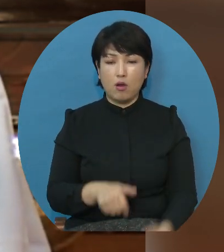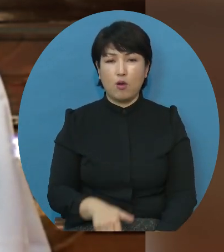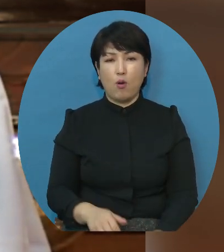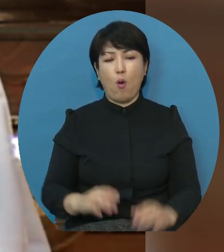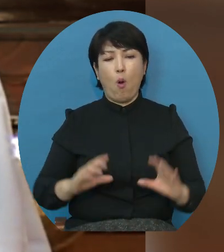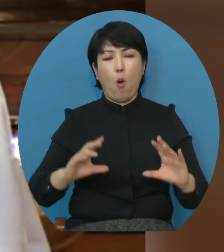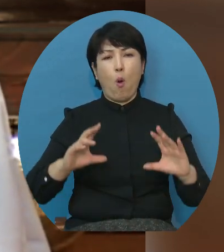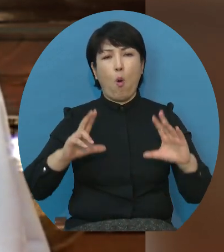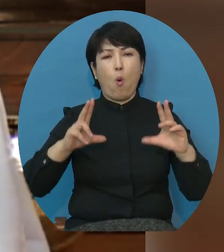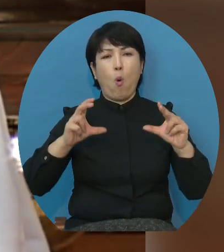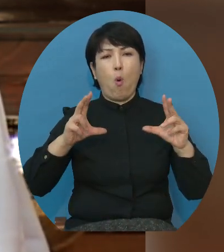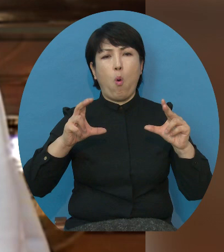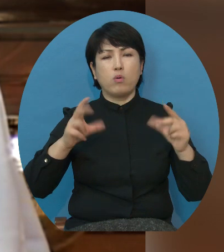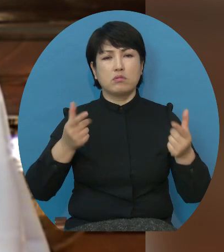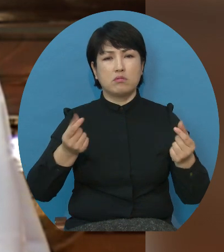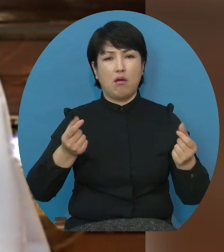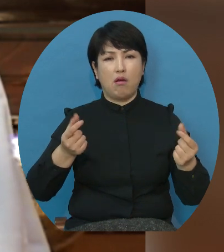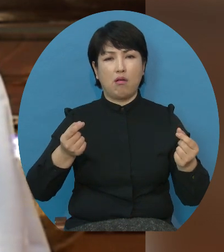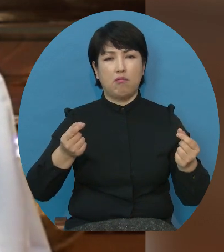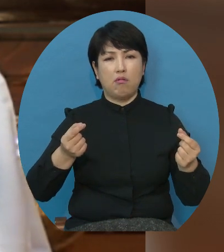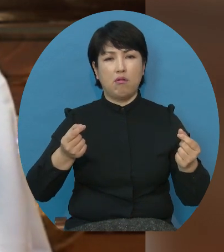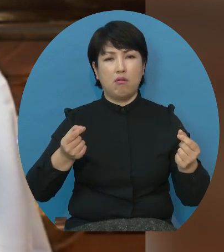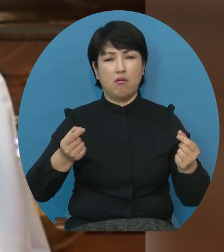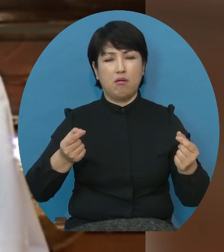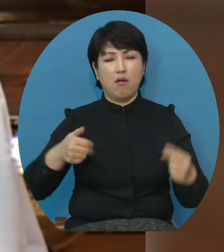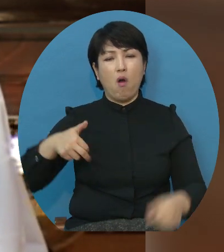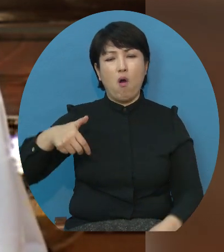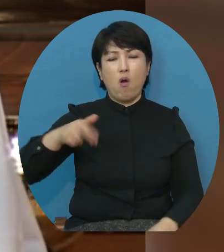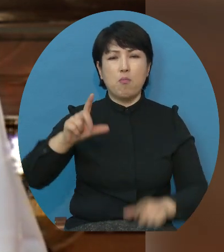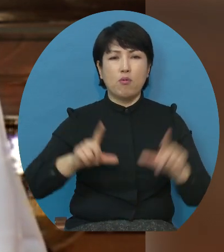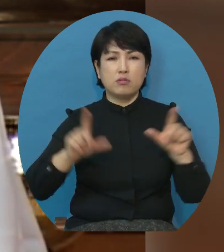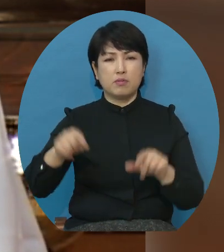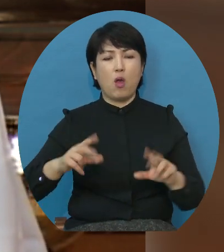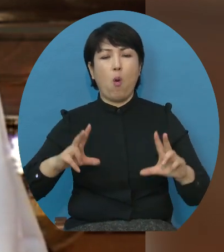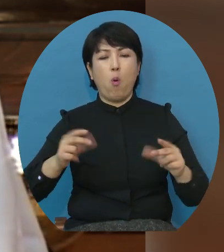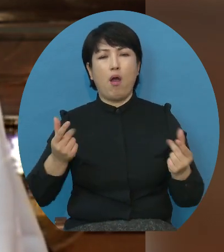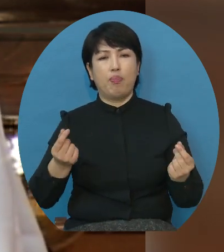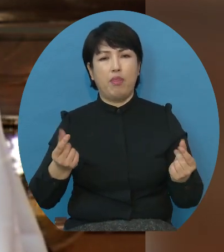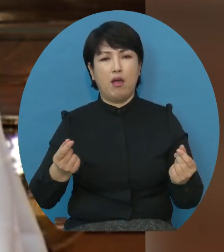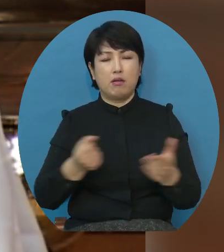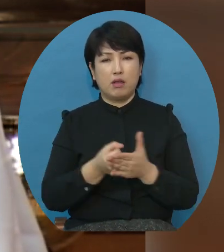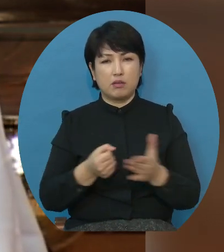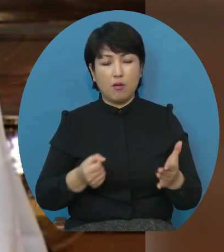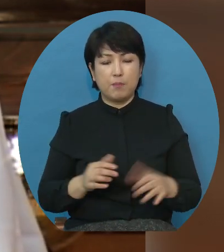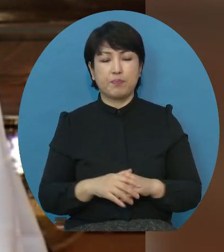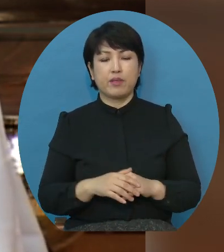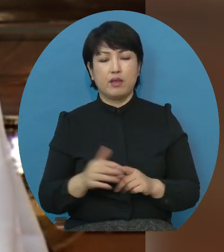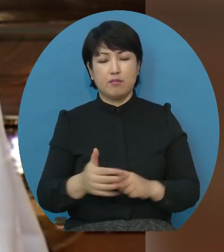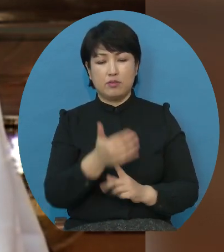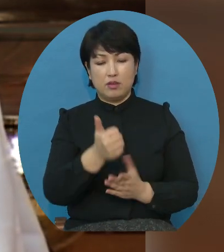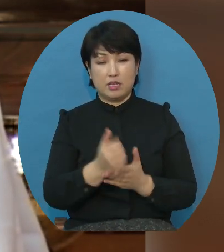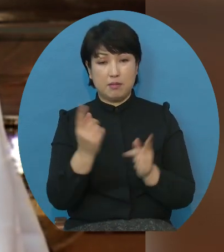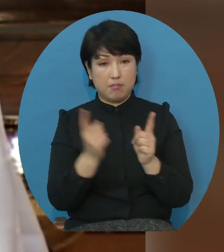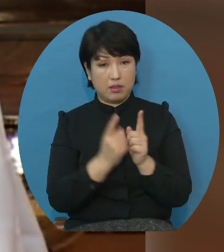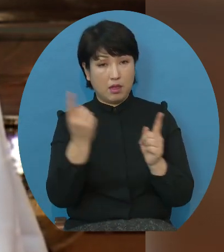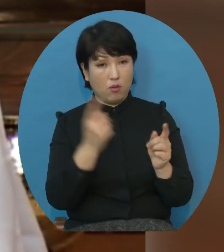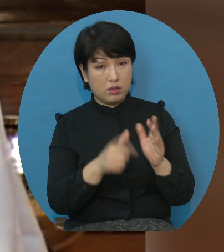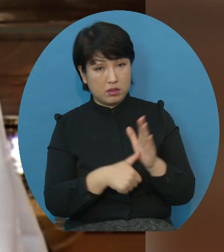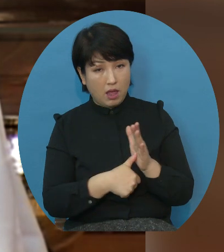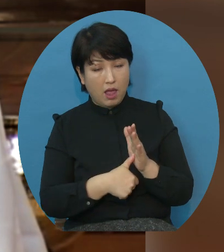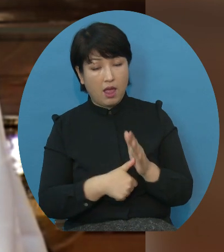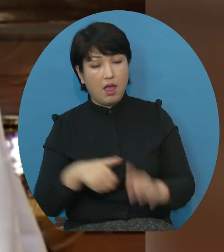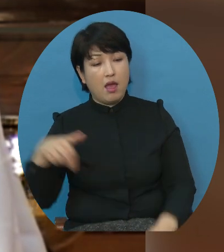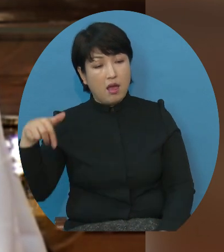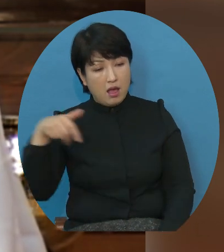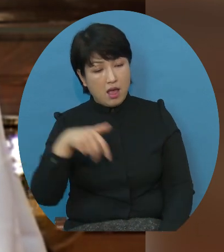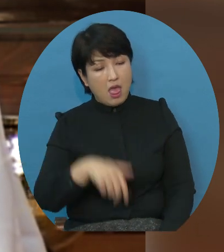공이 굴러 가듯이 그렇게 돼서 언 인도 캐롤 그래서 그 샘 전에 오실 때도 을